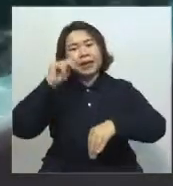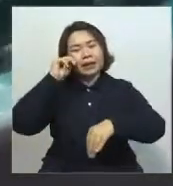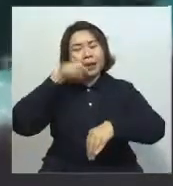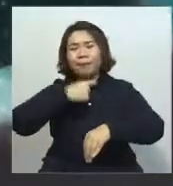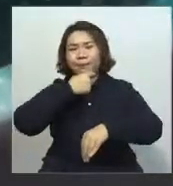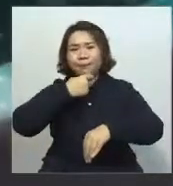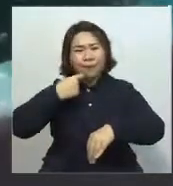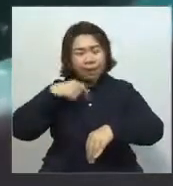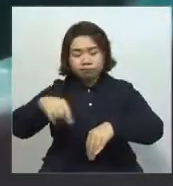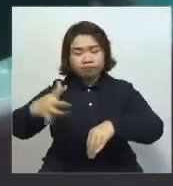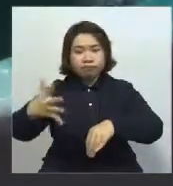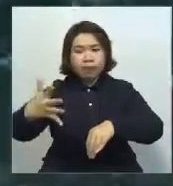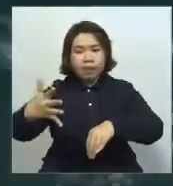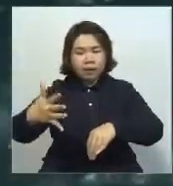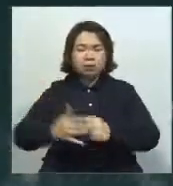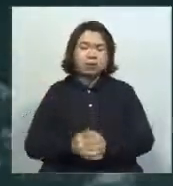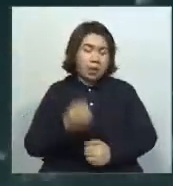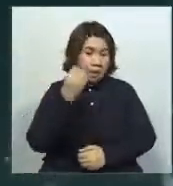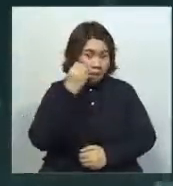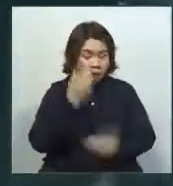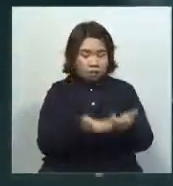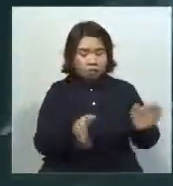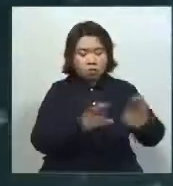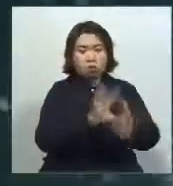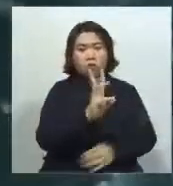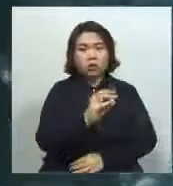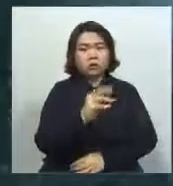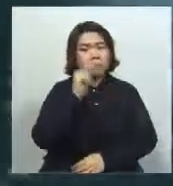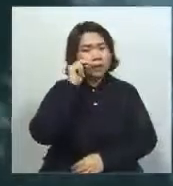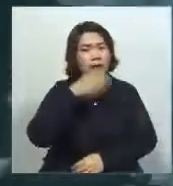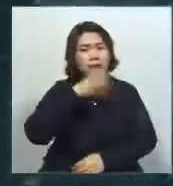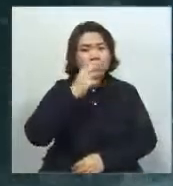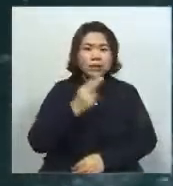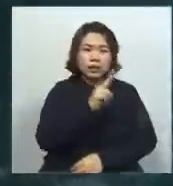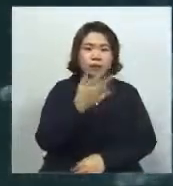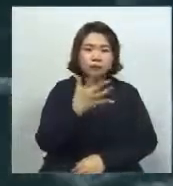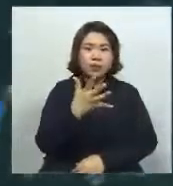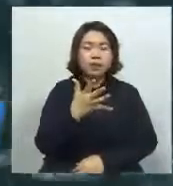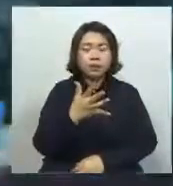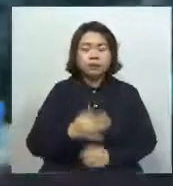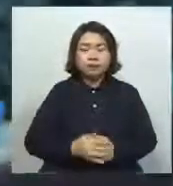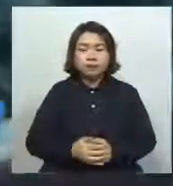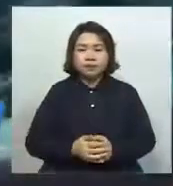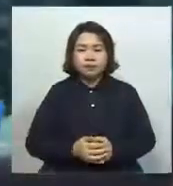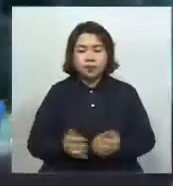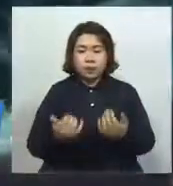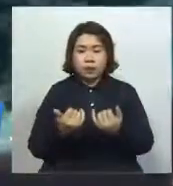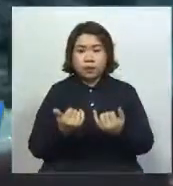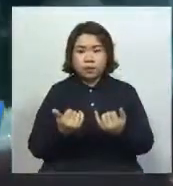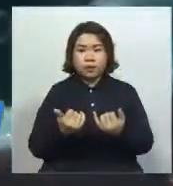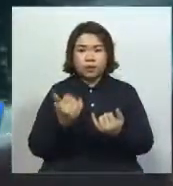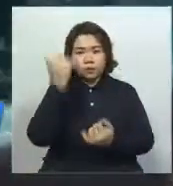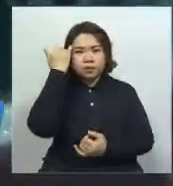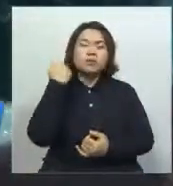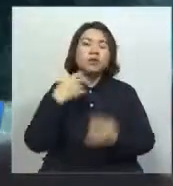แห้งขอดชาวบ้านในหมู่บ้านซับม่วงกว่า60ครอบครัวไม่มีน้ำกินน้ำใช้นายเกียรติพงษ์ว